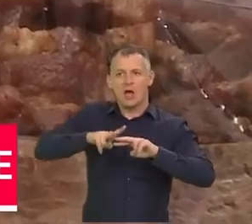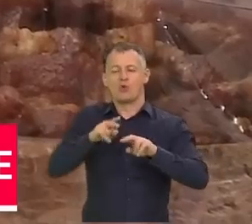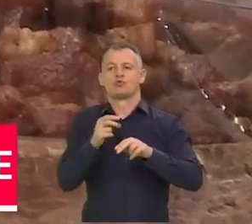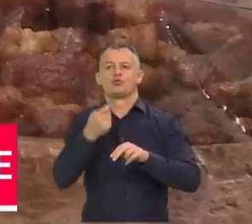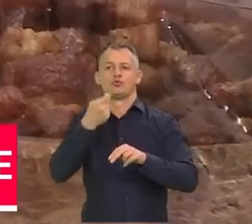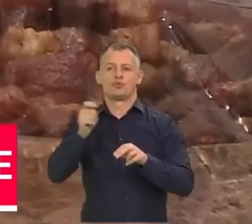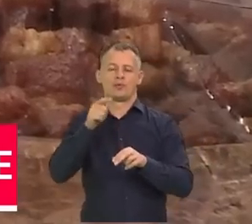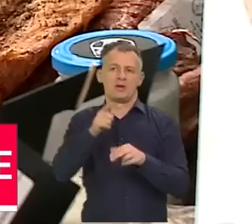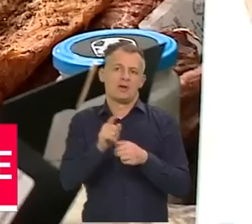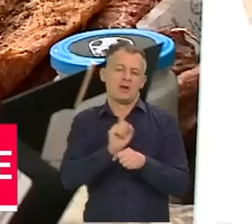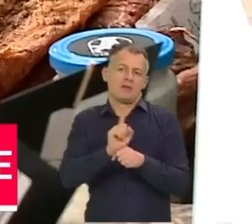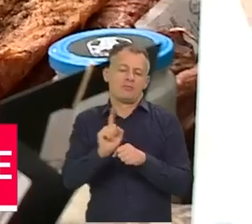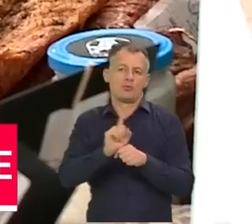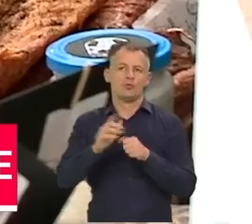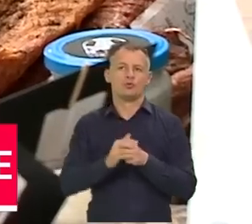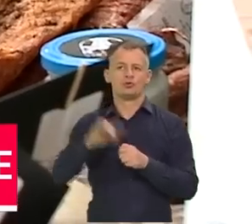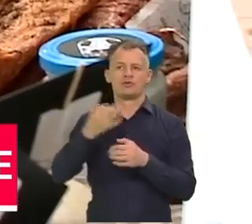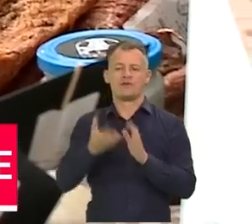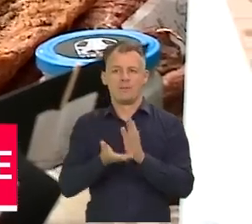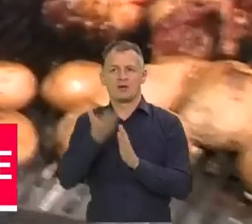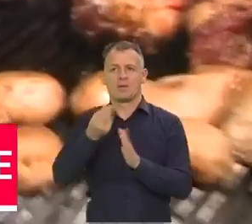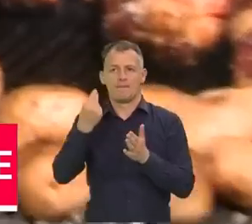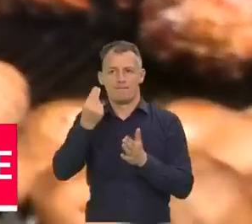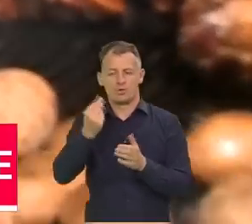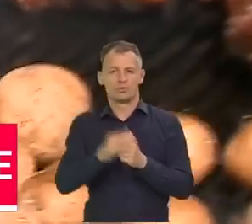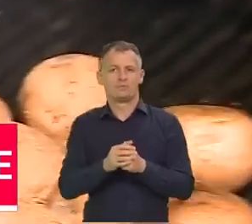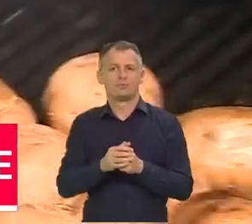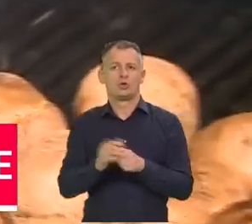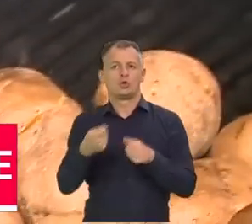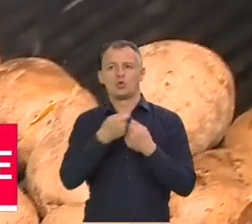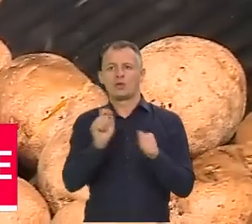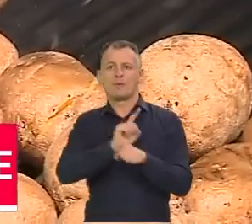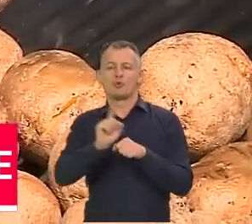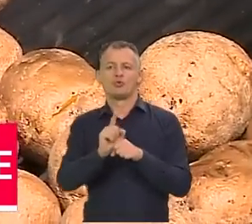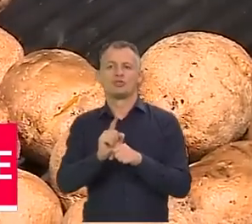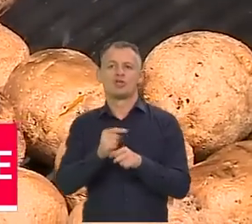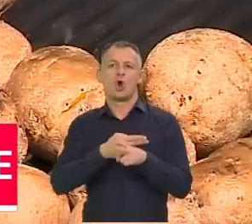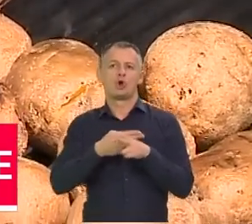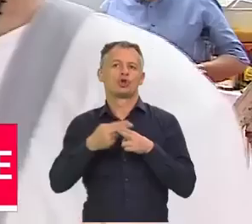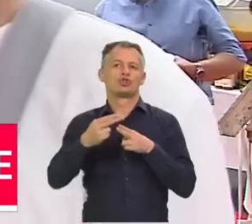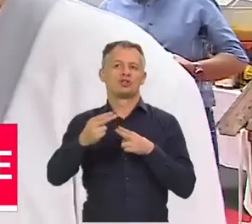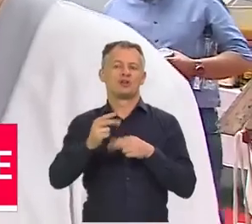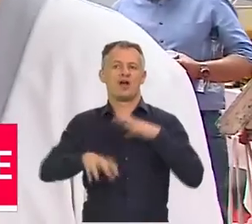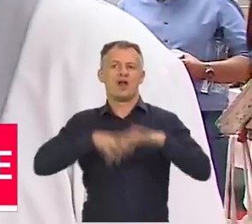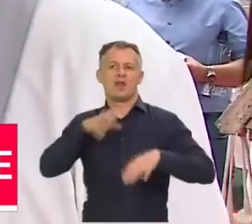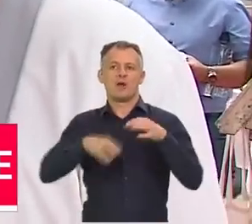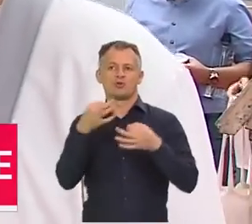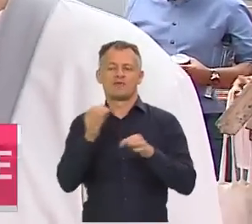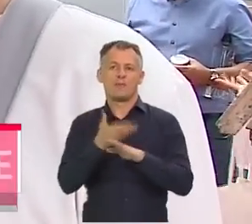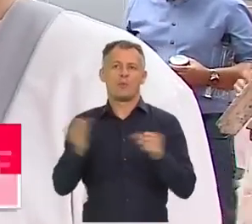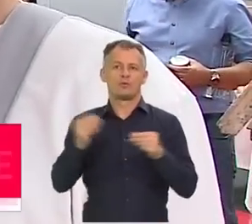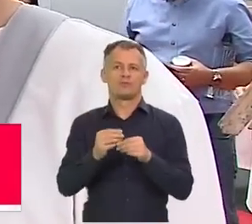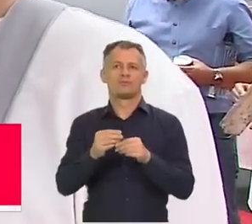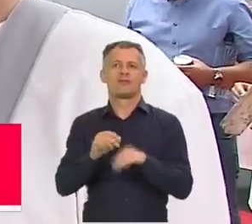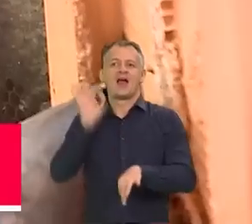și măriri de prețuri, probabil vor fi rentabilizări. De altfel, toate produsele de origine animală vor costa mai mult. Albinele o să